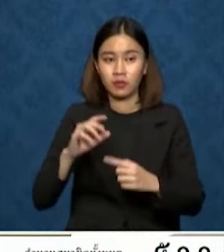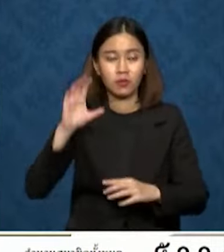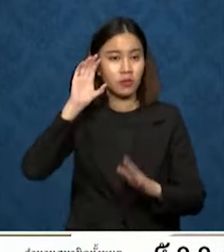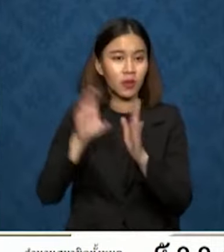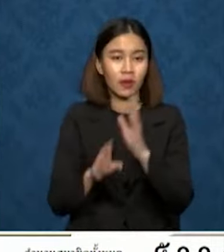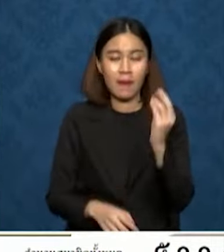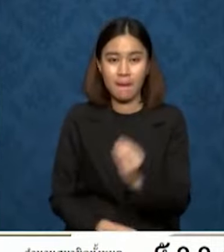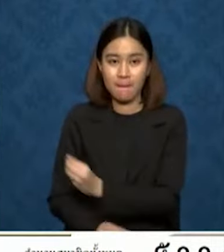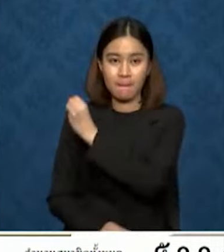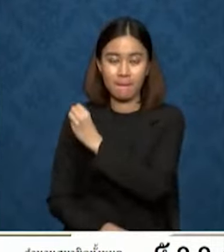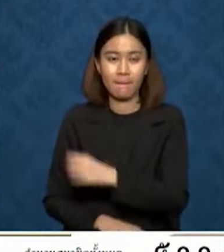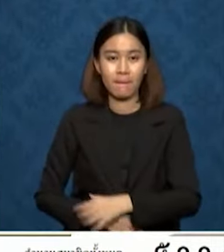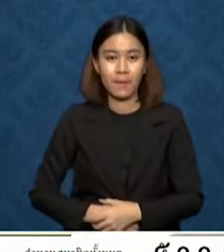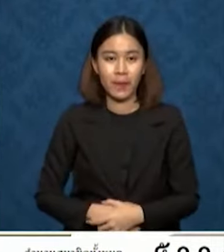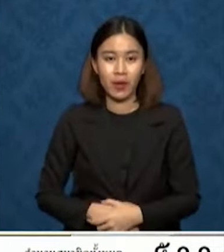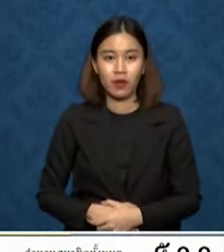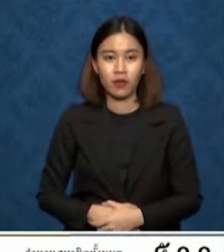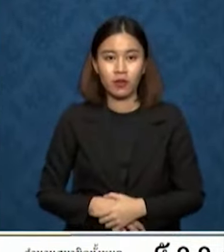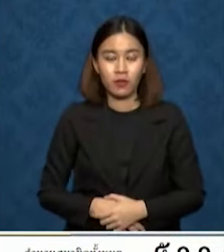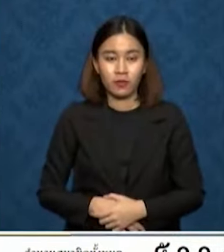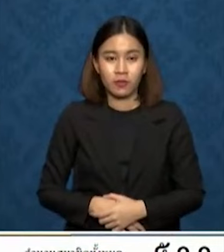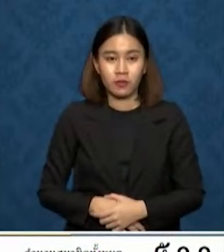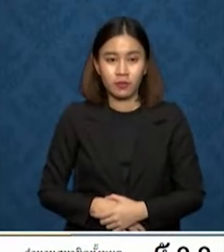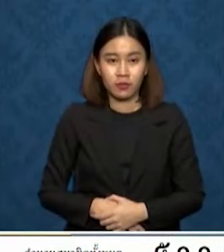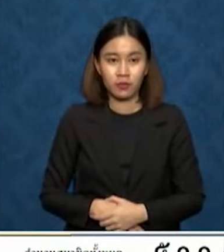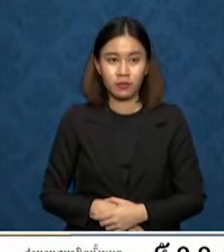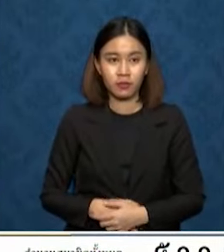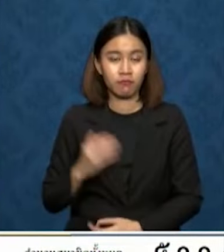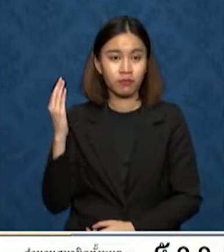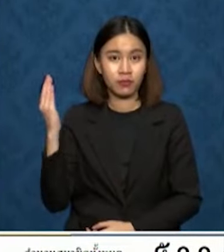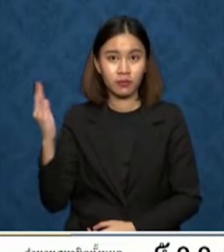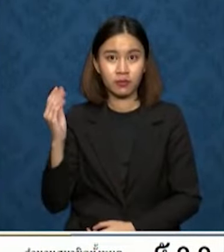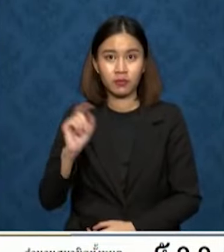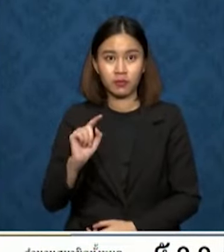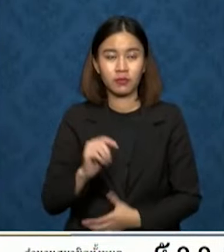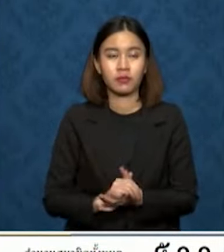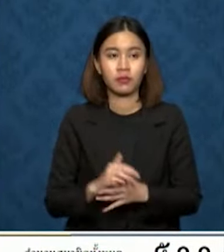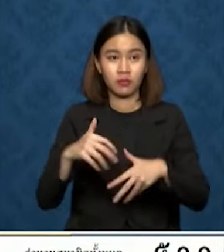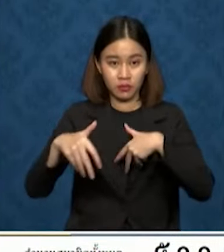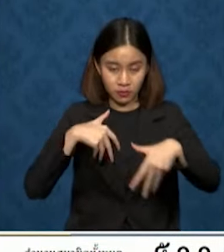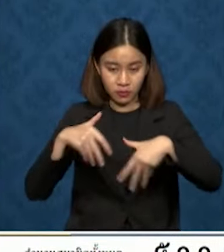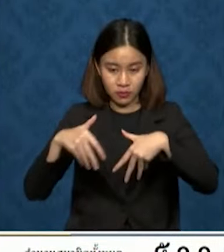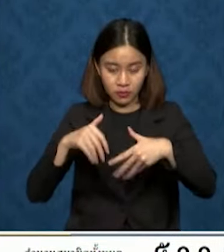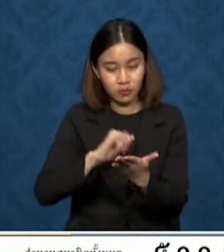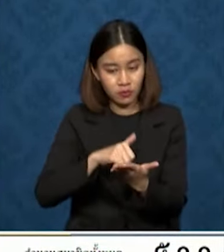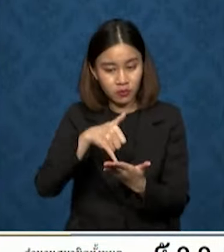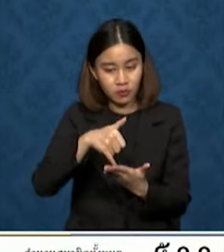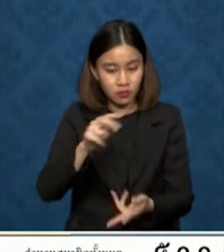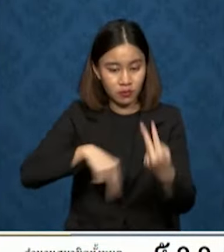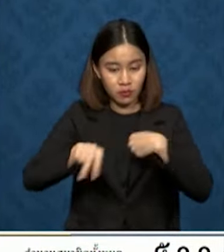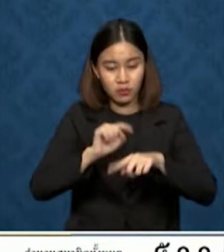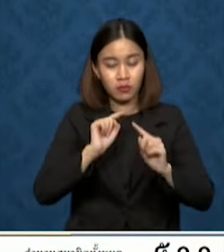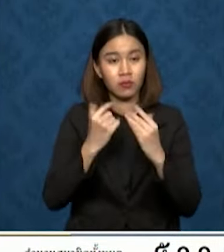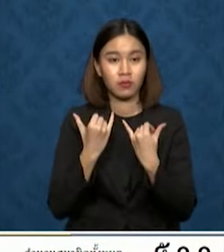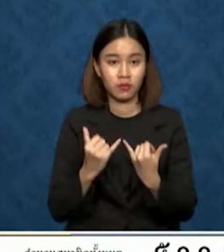ไ้ครับ ผลงานการบับัตร นี่คือชุมชนลอมรักหรือชุชนบับัตรเฉพาะ